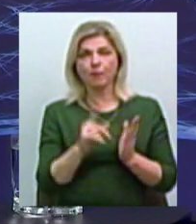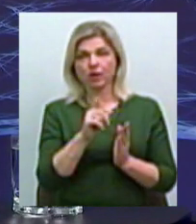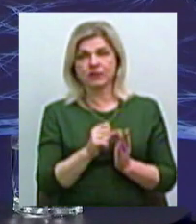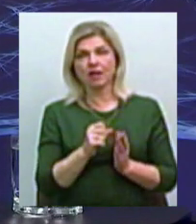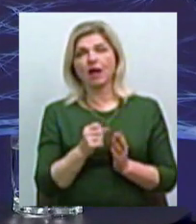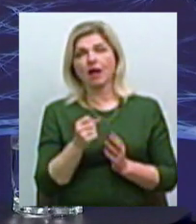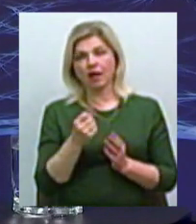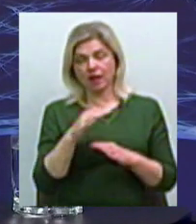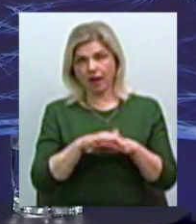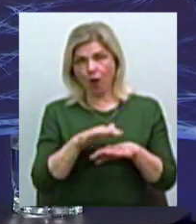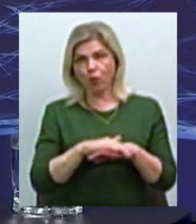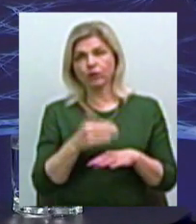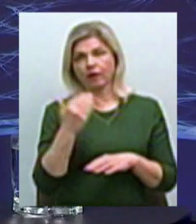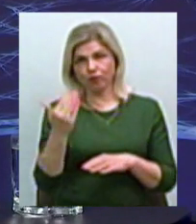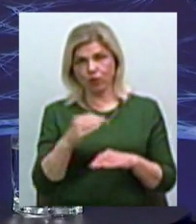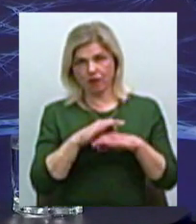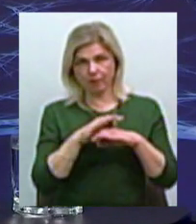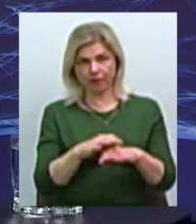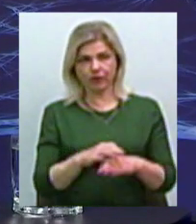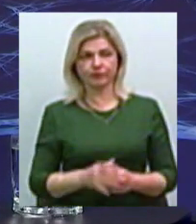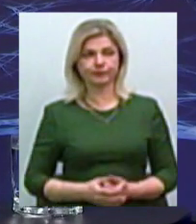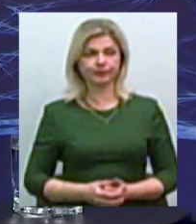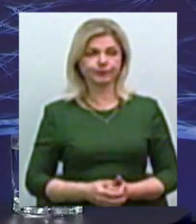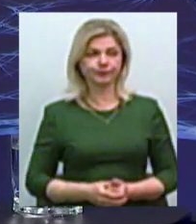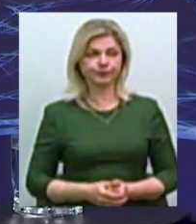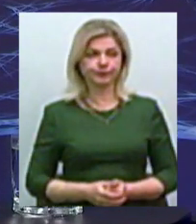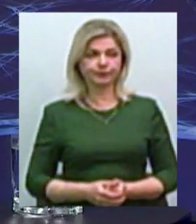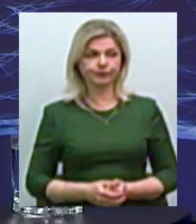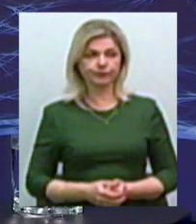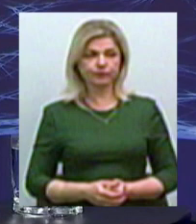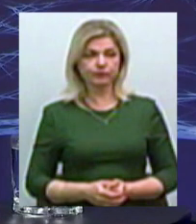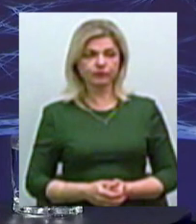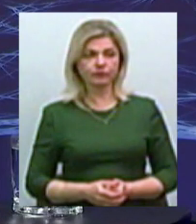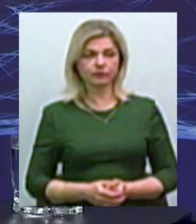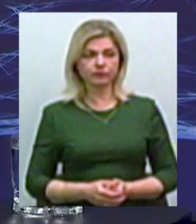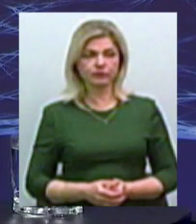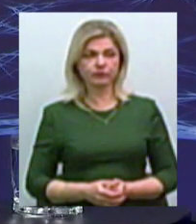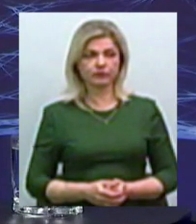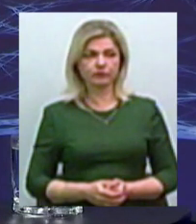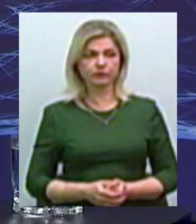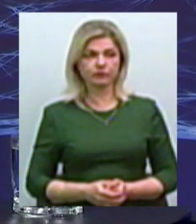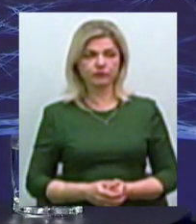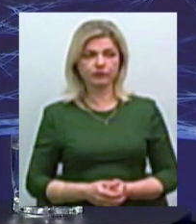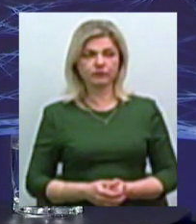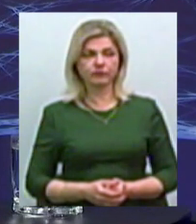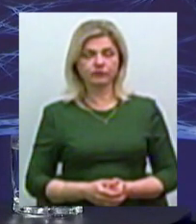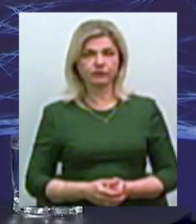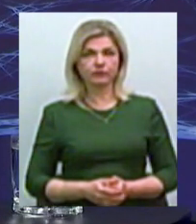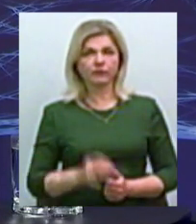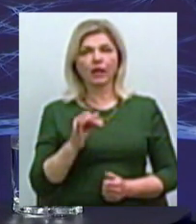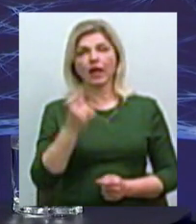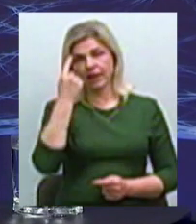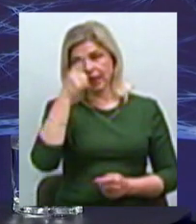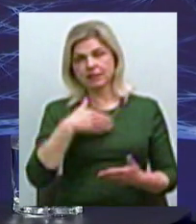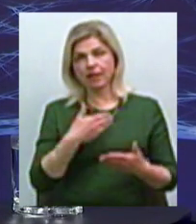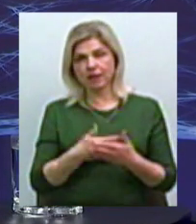DV International був проведений, крім Галицинівської сільської ради, звичайно. І плюс USA Добре, виходить наша ініціативна група саме з